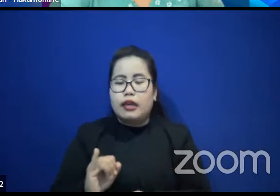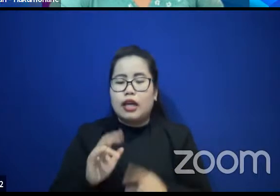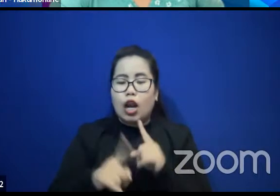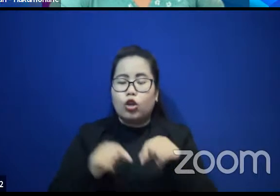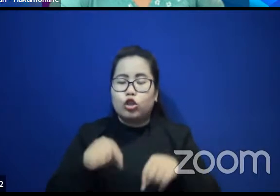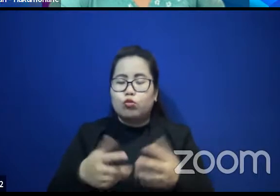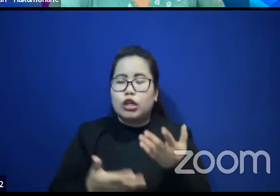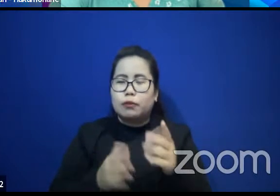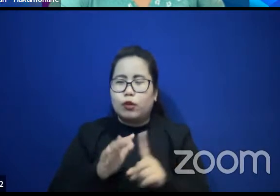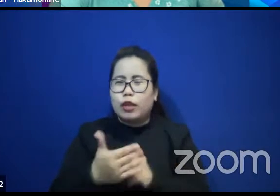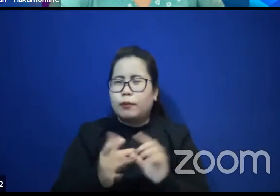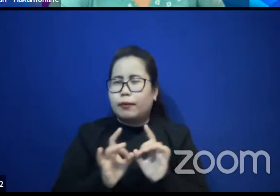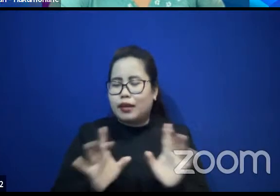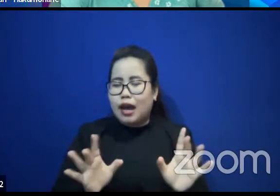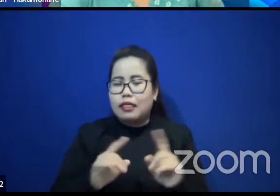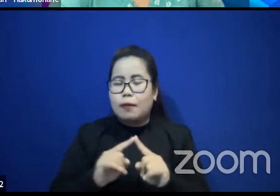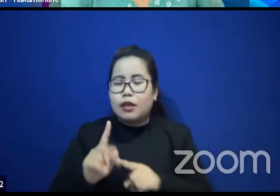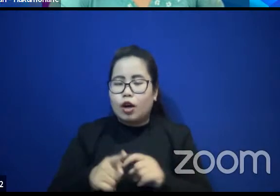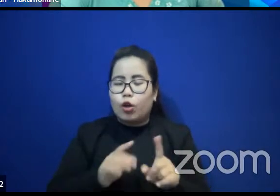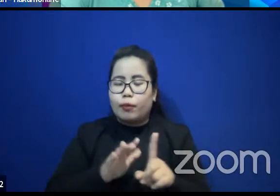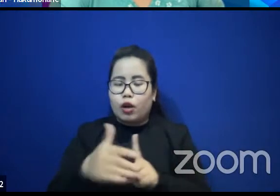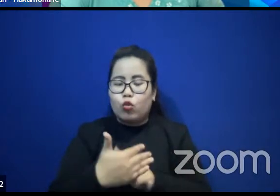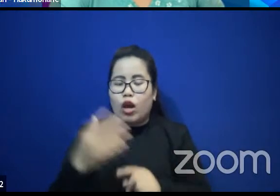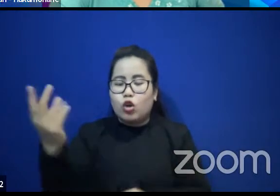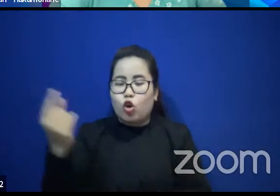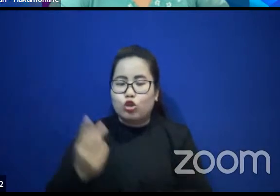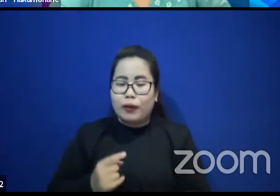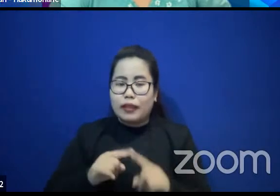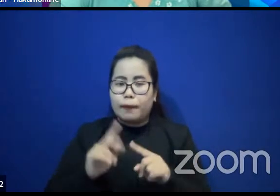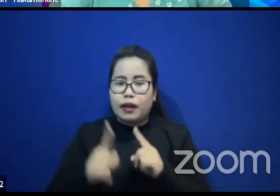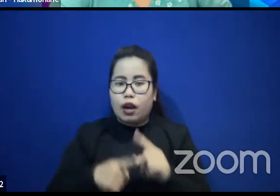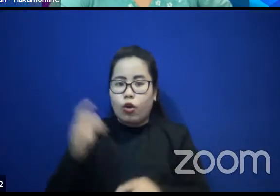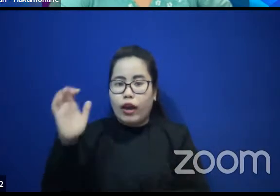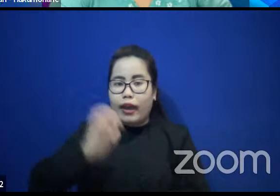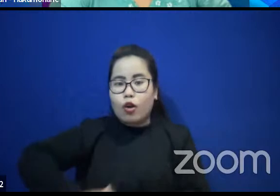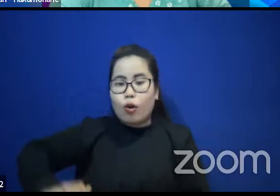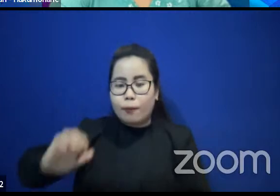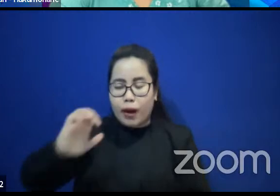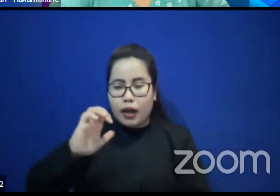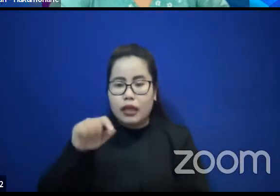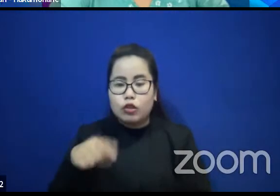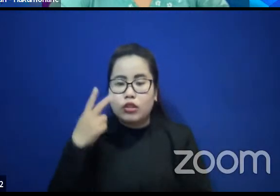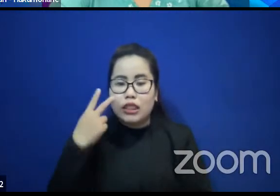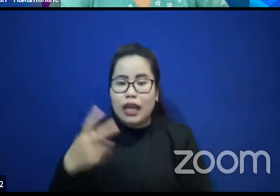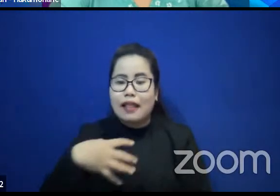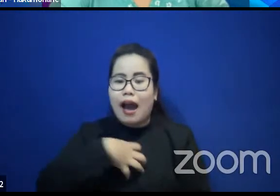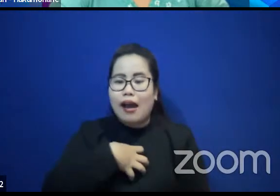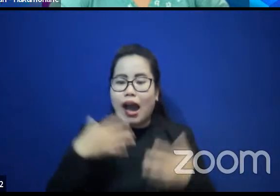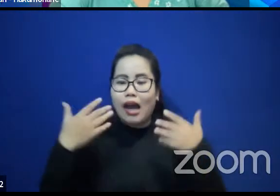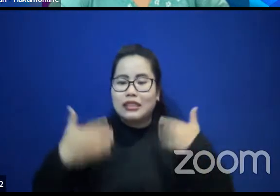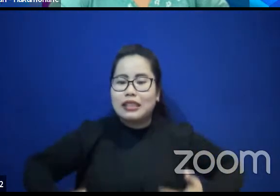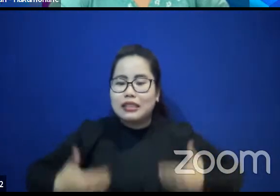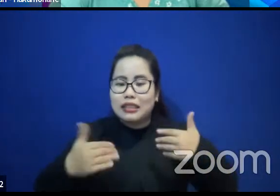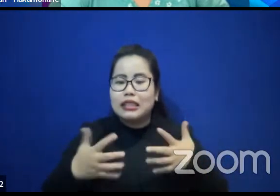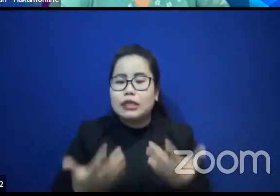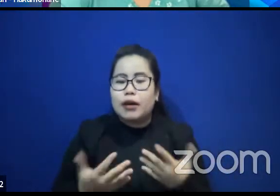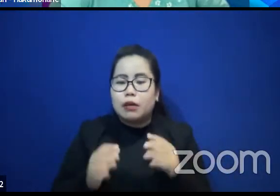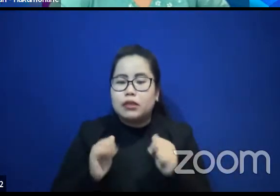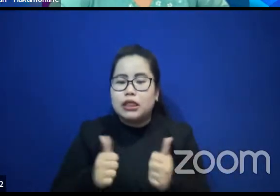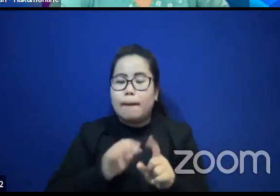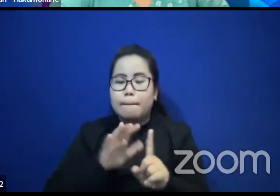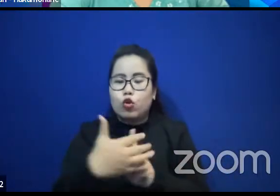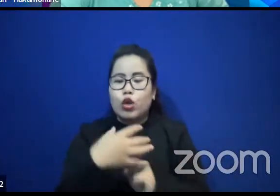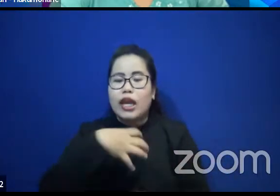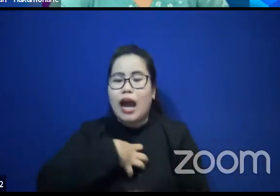dari segi pilihan konsumen tapi kalau Ader kalau di Eropa itu sebagai dilihat sebagai hak asasi itu bagaimana melindungi hak asasi